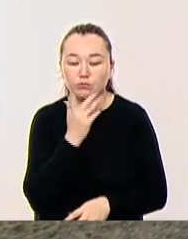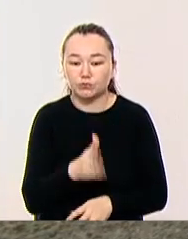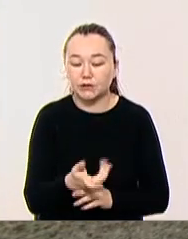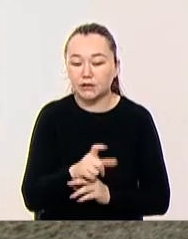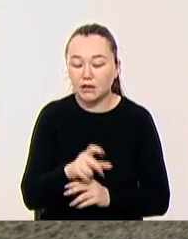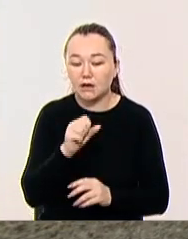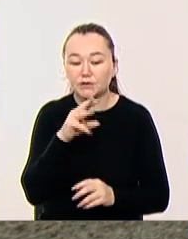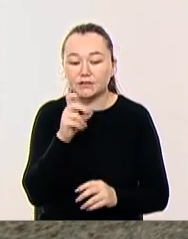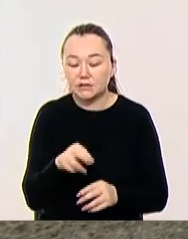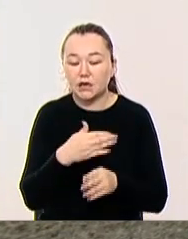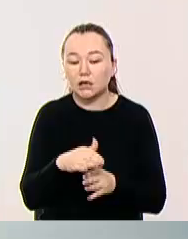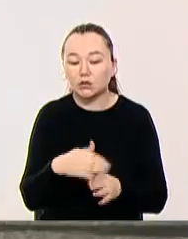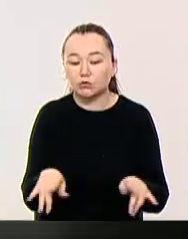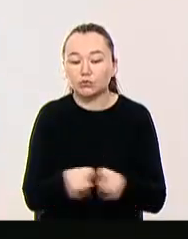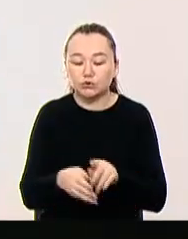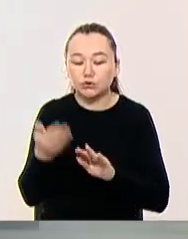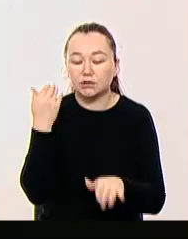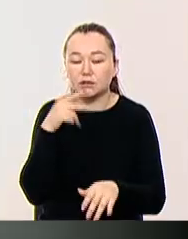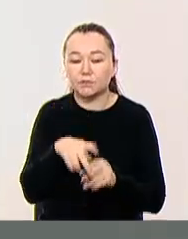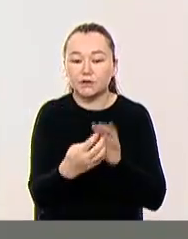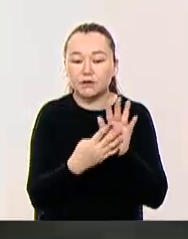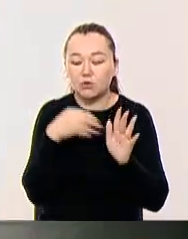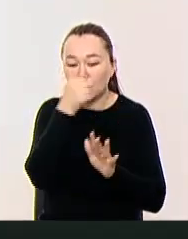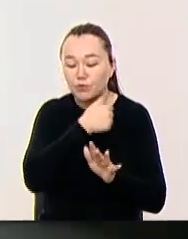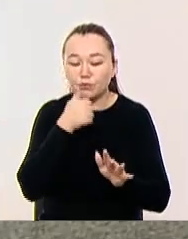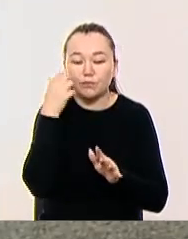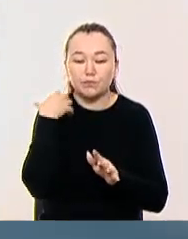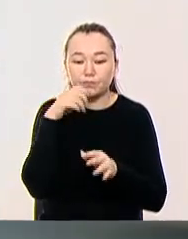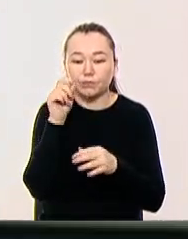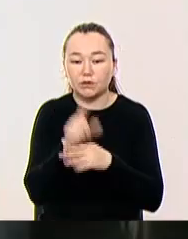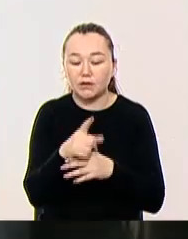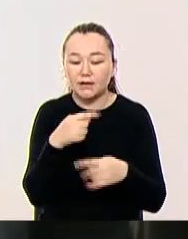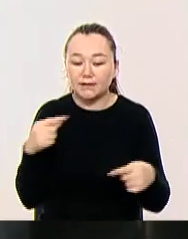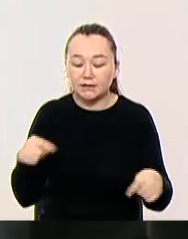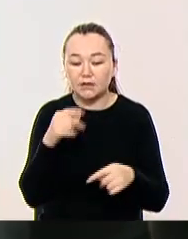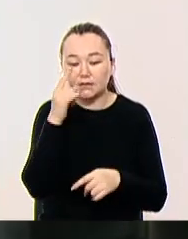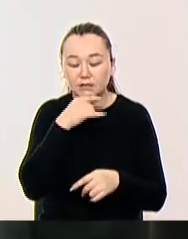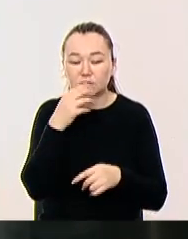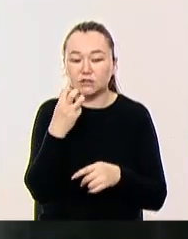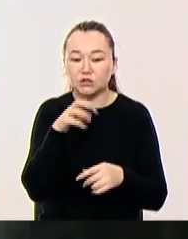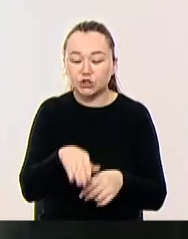amnistiyası buğan deyinde bolğan edi. 2019 jılı memleket başsının tapsırmasımen kiber Qazaqstandıqtardın 300 000